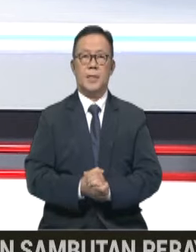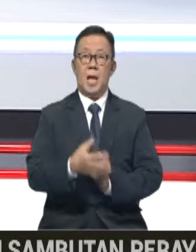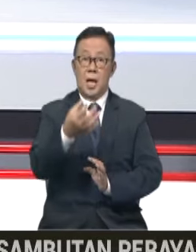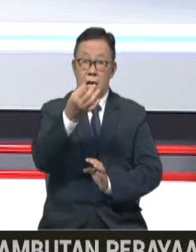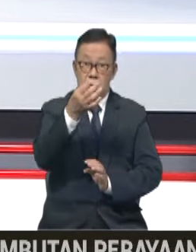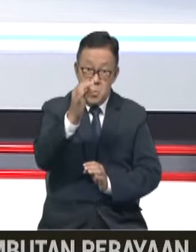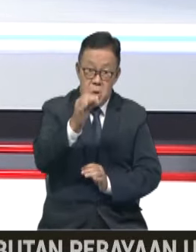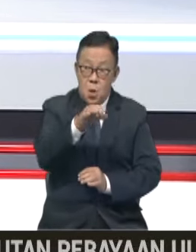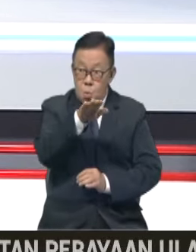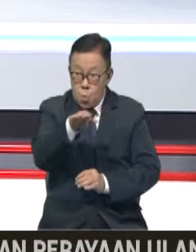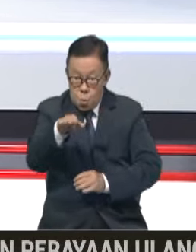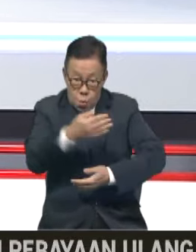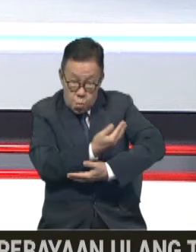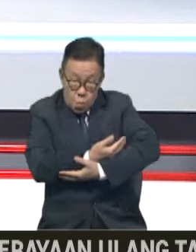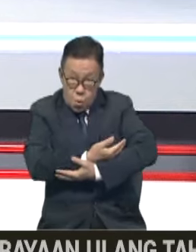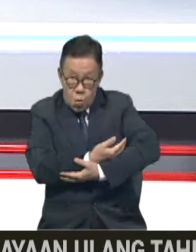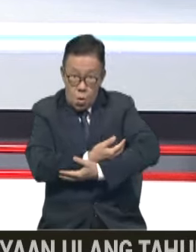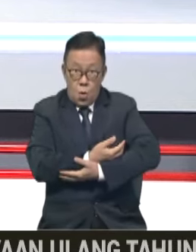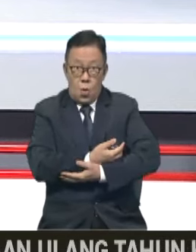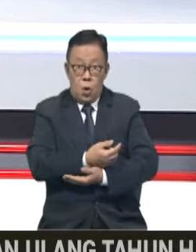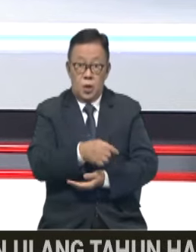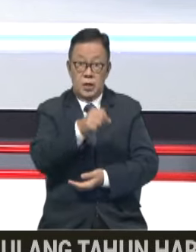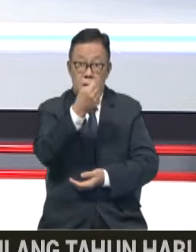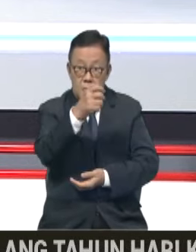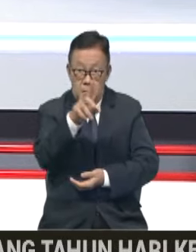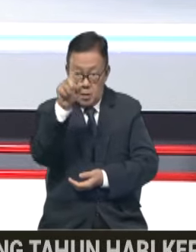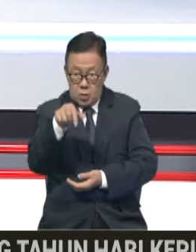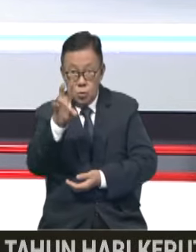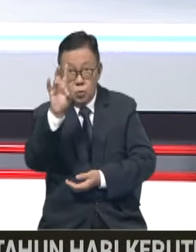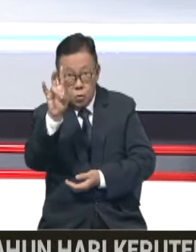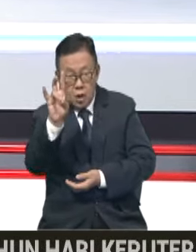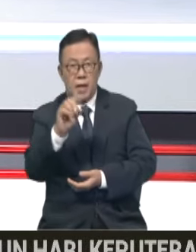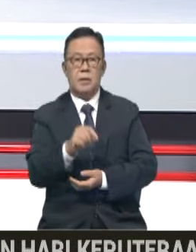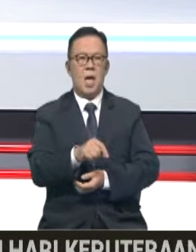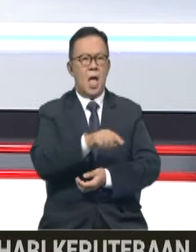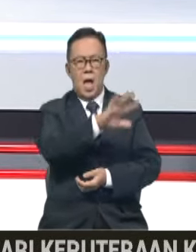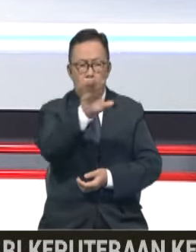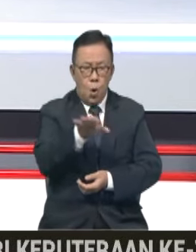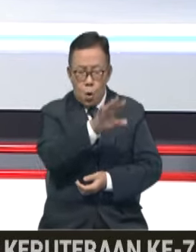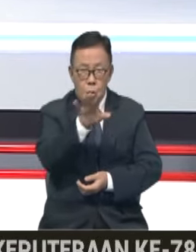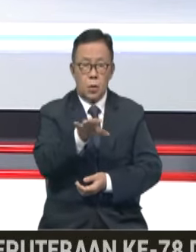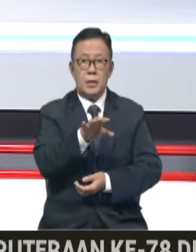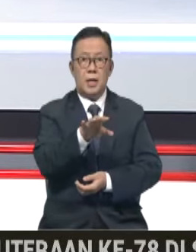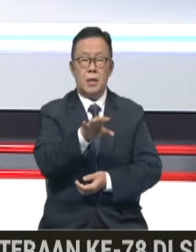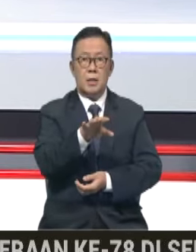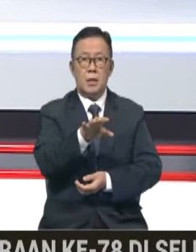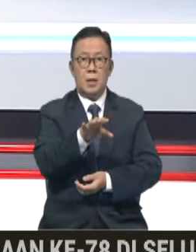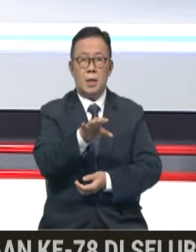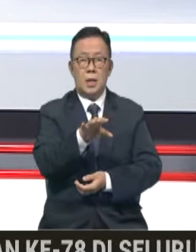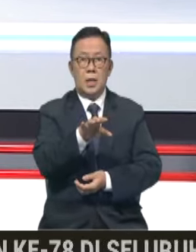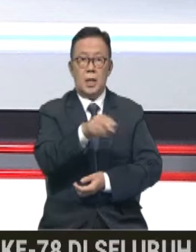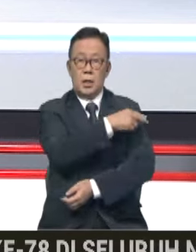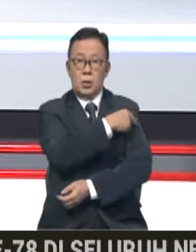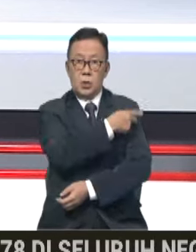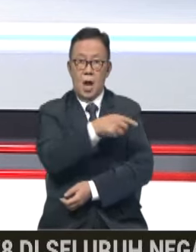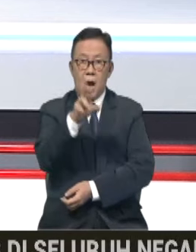Sembilan anak damai dilahirkan pada 15 Julai 2024. Dari jumlah tersebut, 15 kelahiran dicatatkan di Hospital